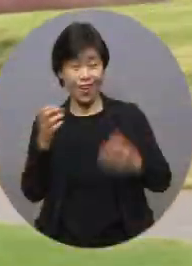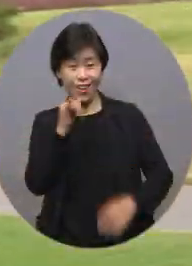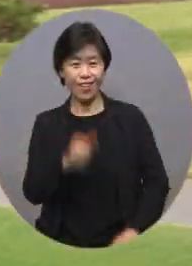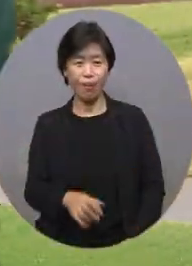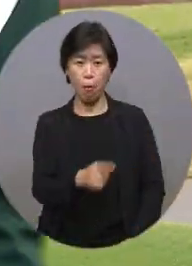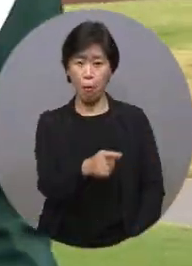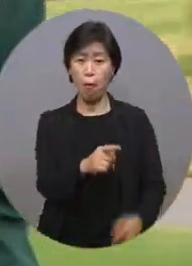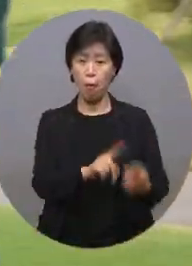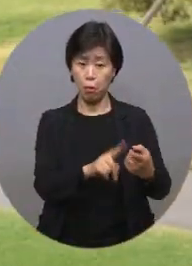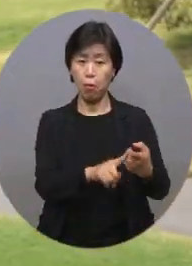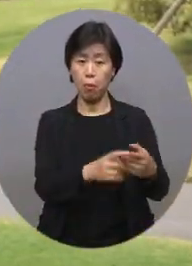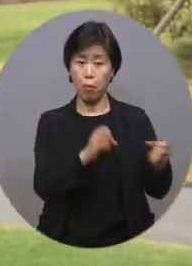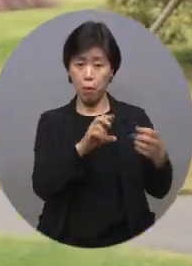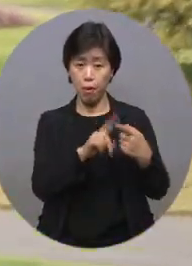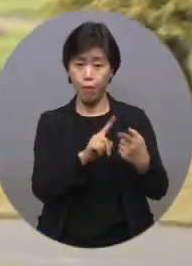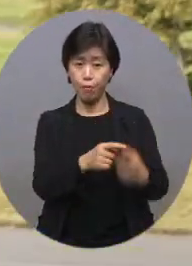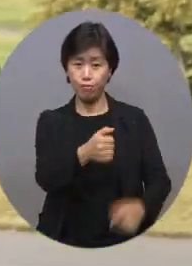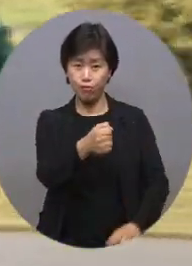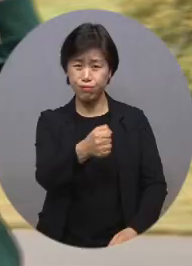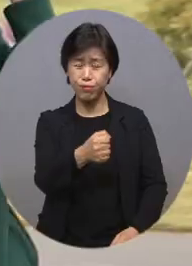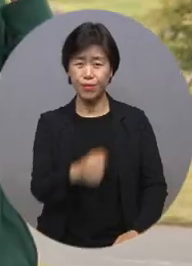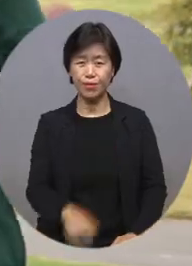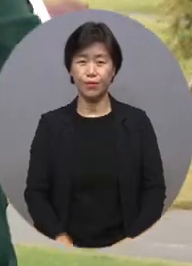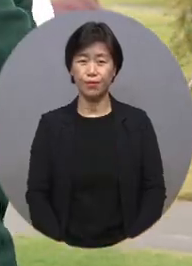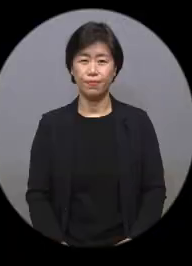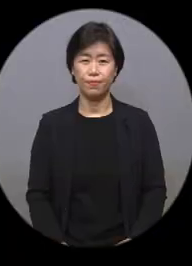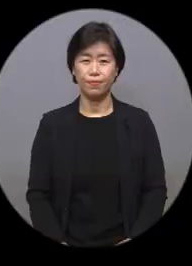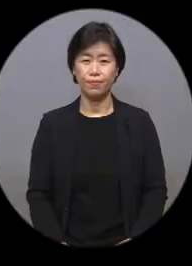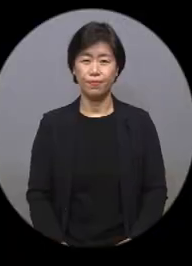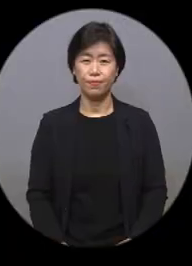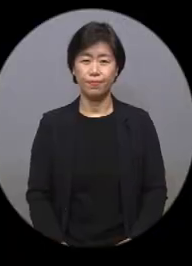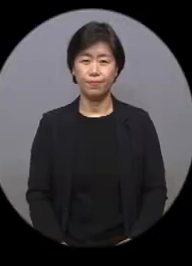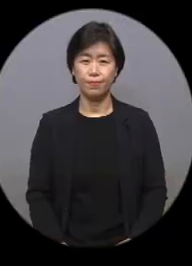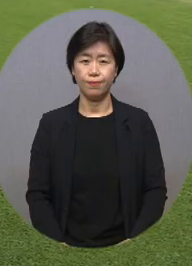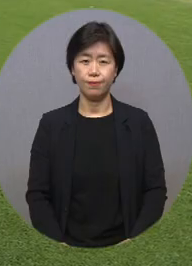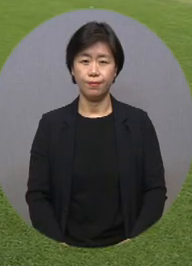내줬어. 졌어? 그러면. 가자.